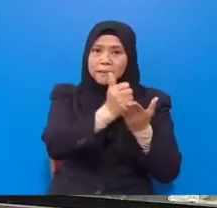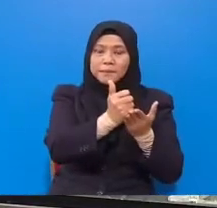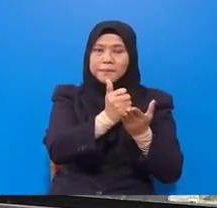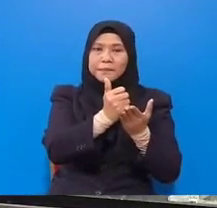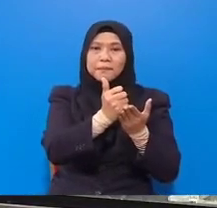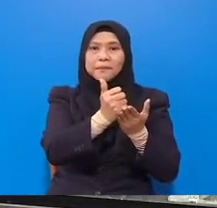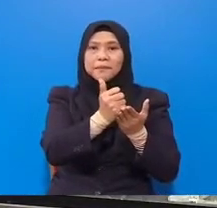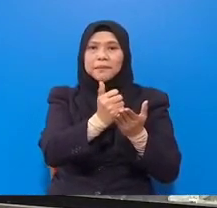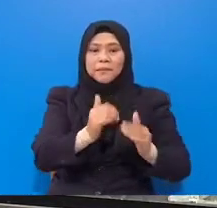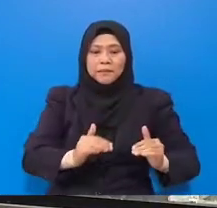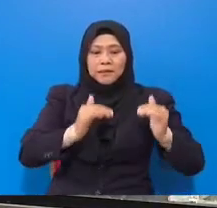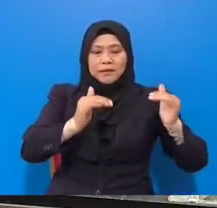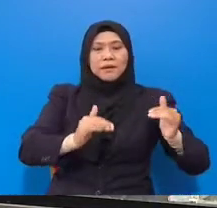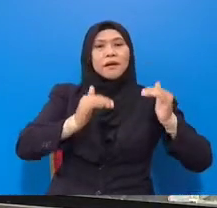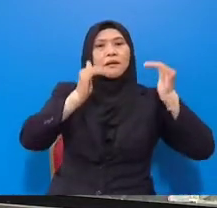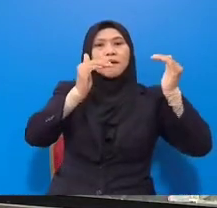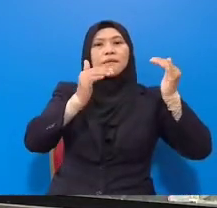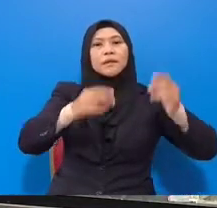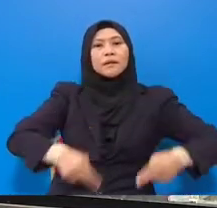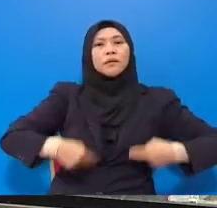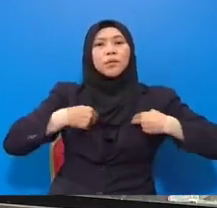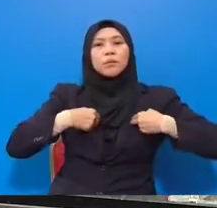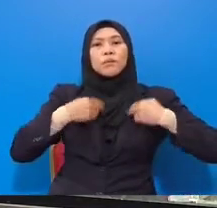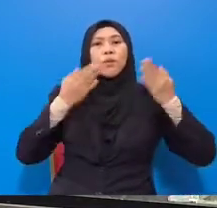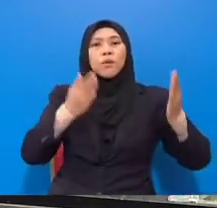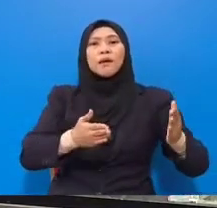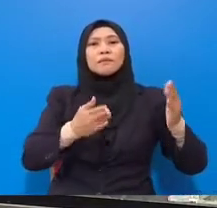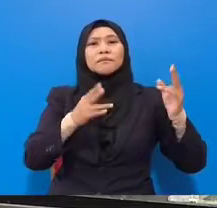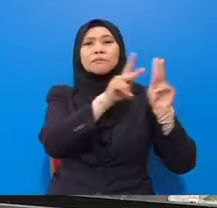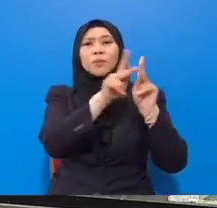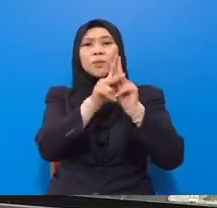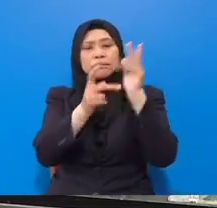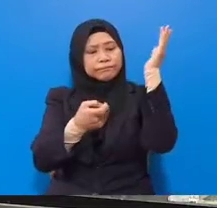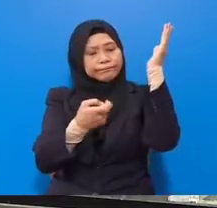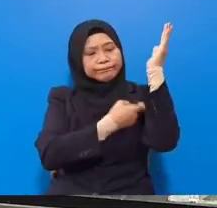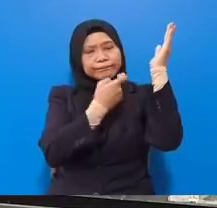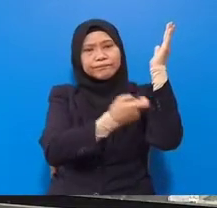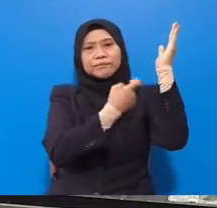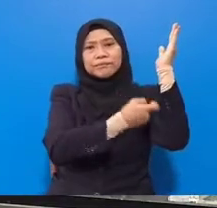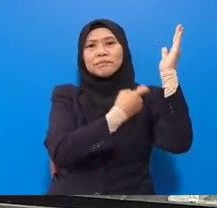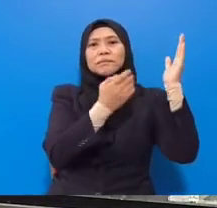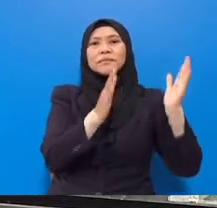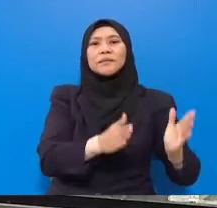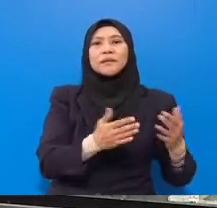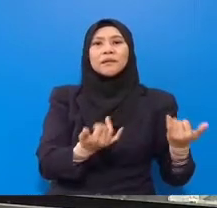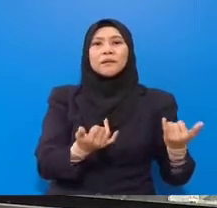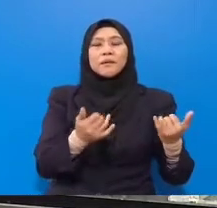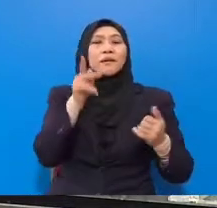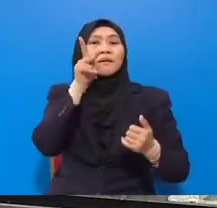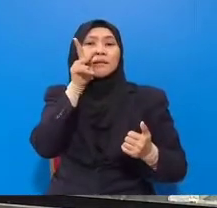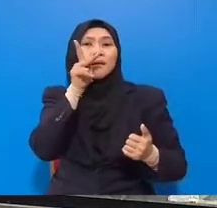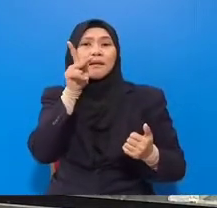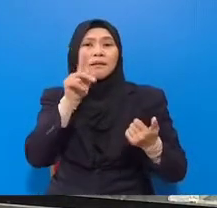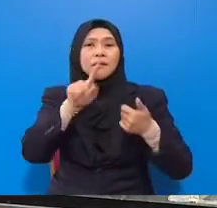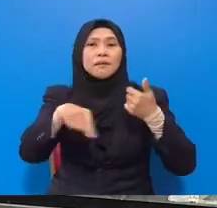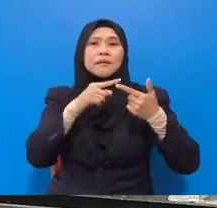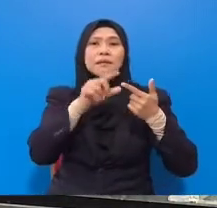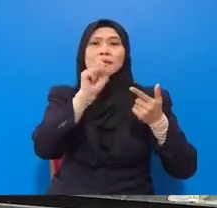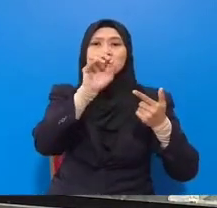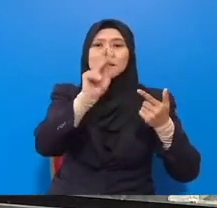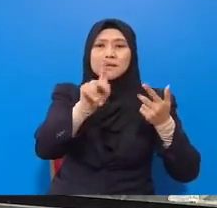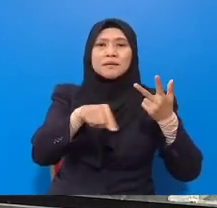meningkatkan taraf hidup Menoreh getah karena pagi ini menurut Ronny getah dibanding DC